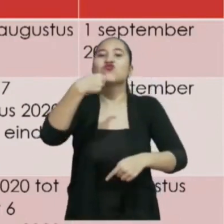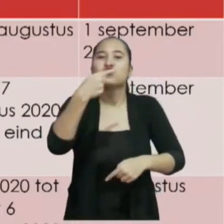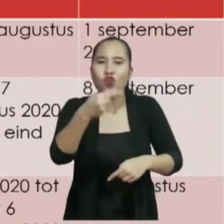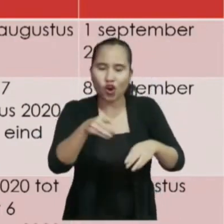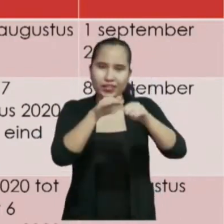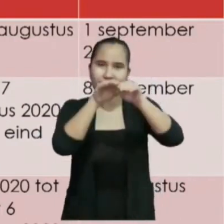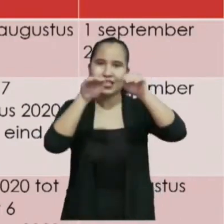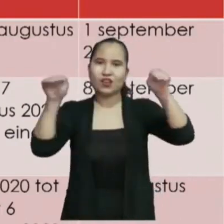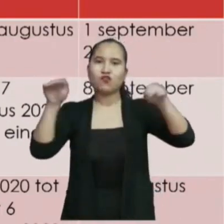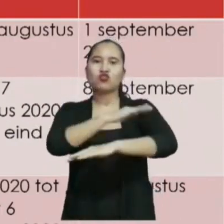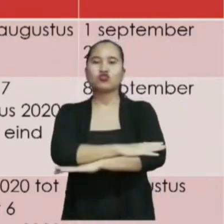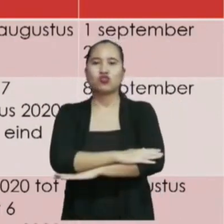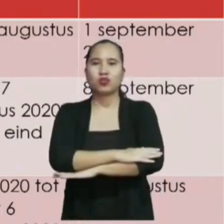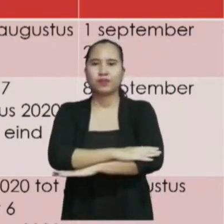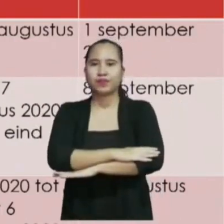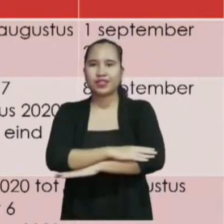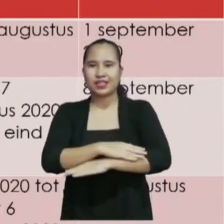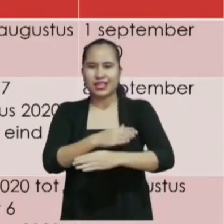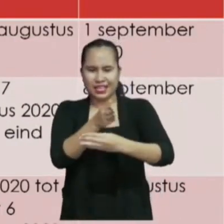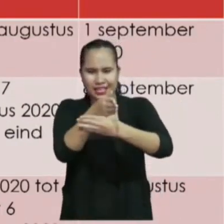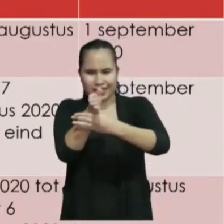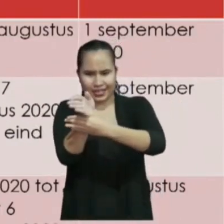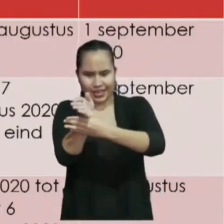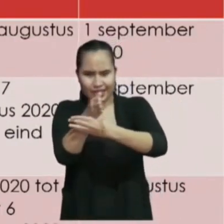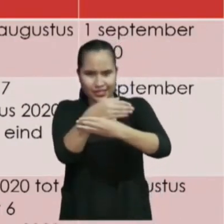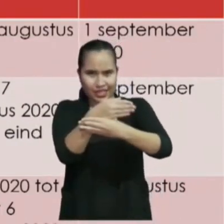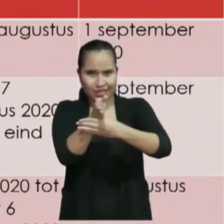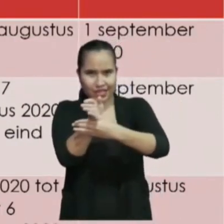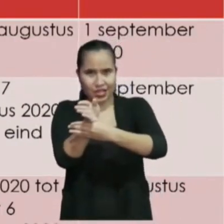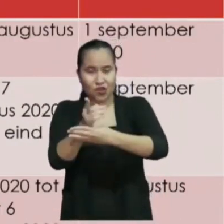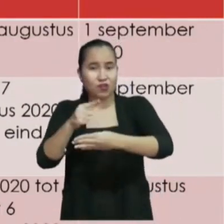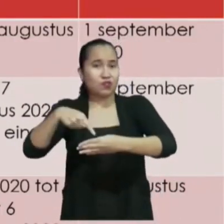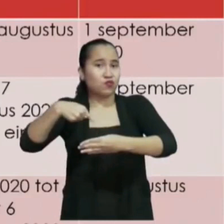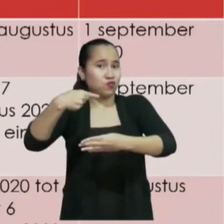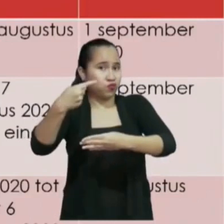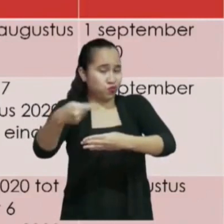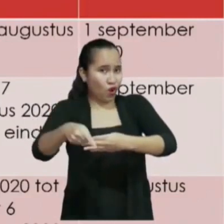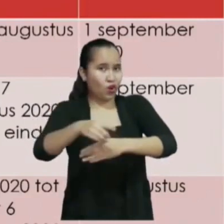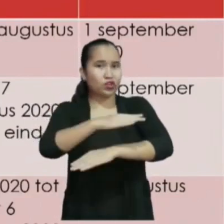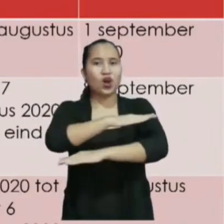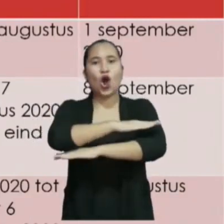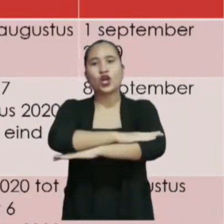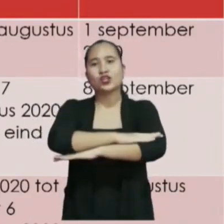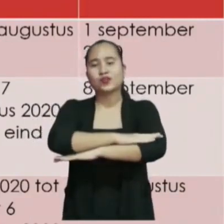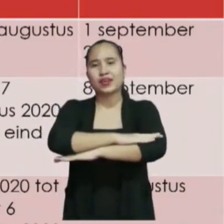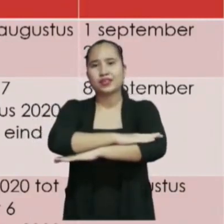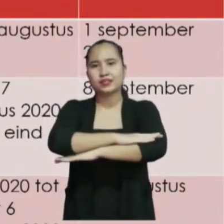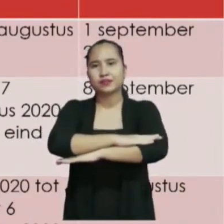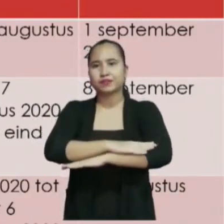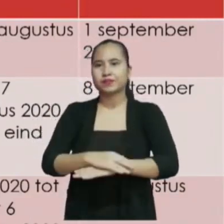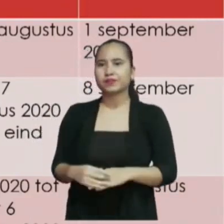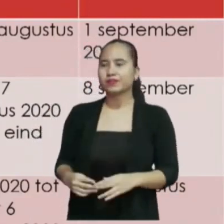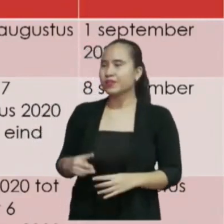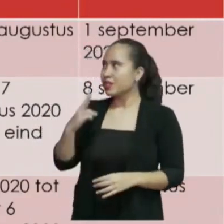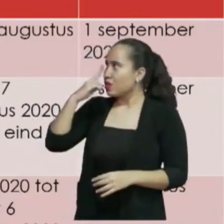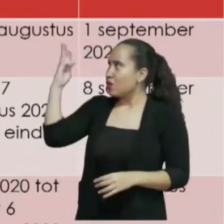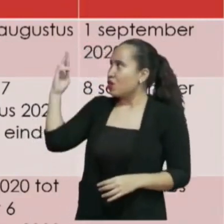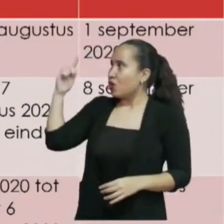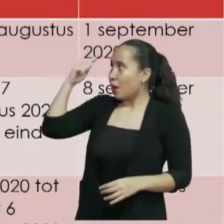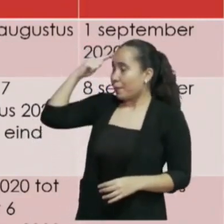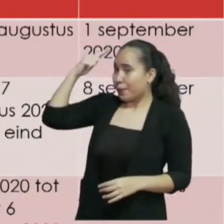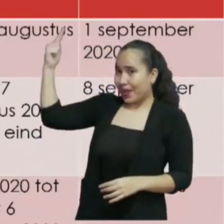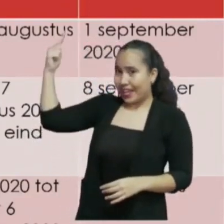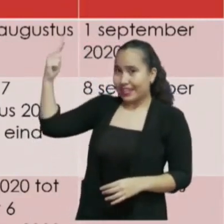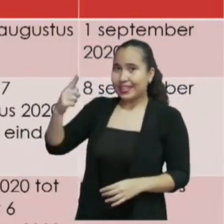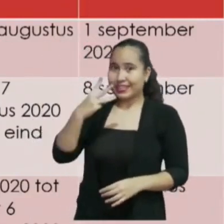volgende niveau. Het gaat namelijk erom de richting voor het vervolgonderwijs. U ziet daar ook dat wij een planning hebben